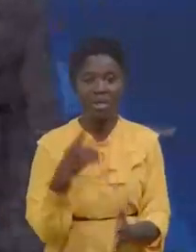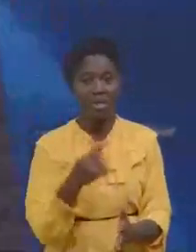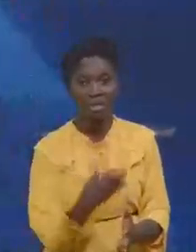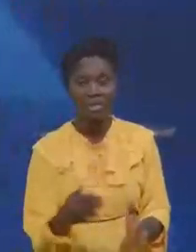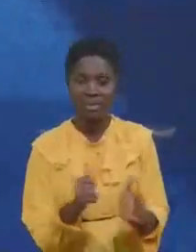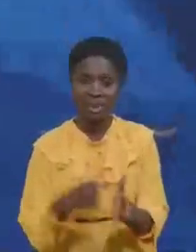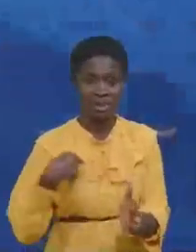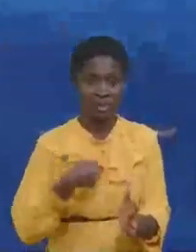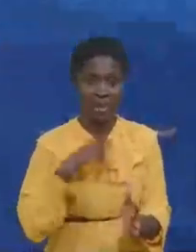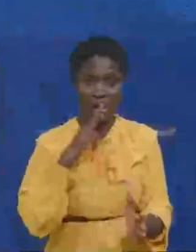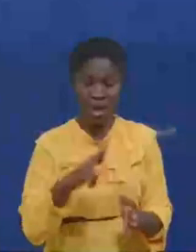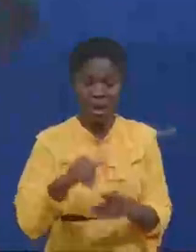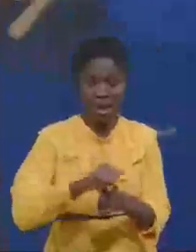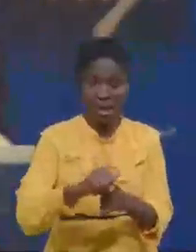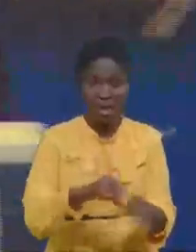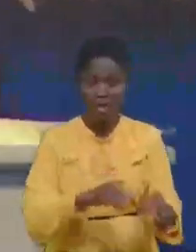faisais,